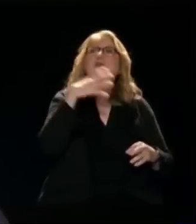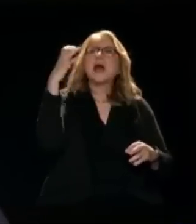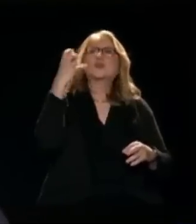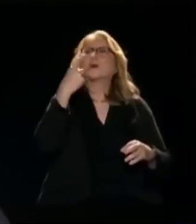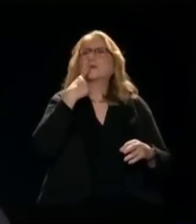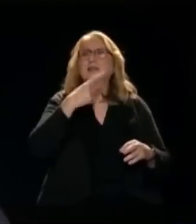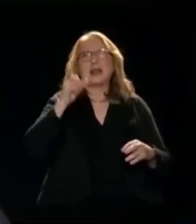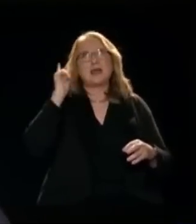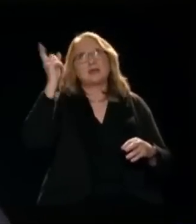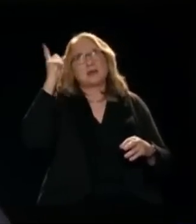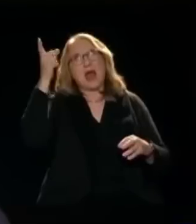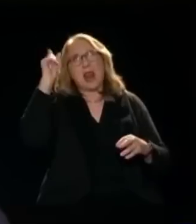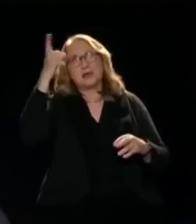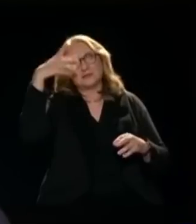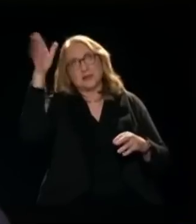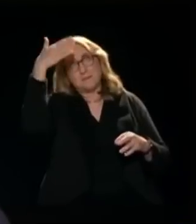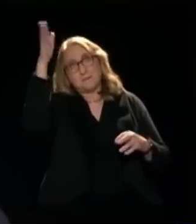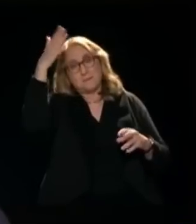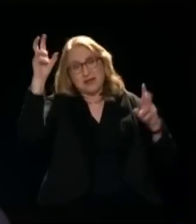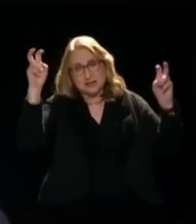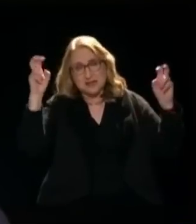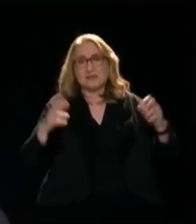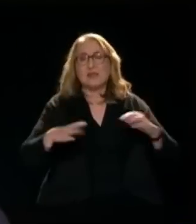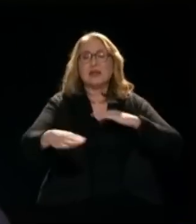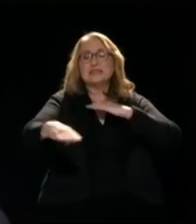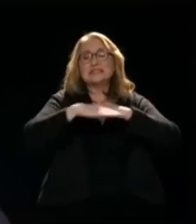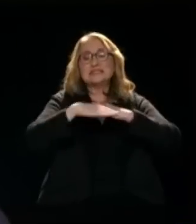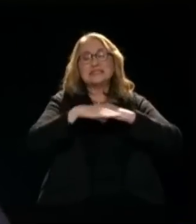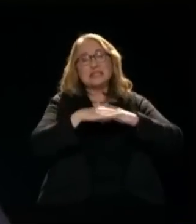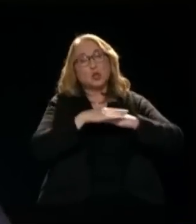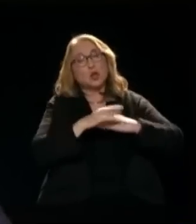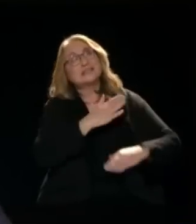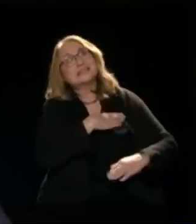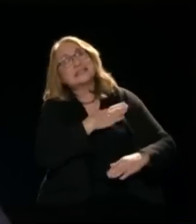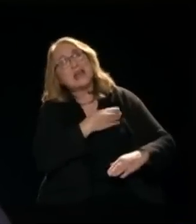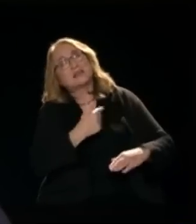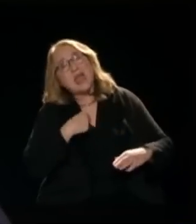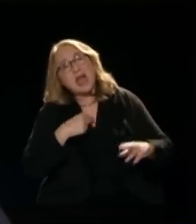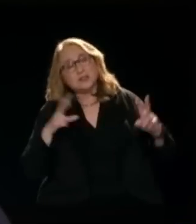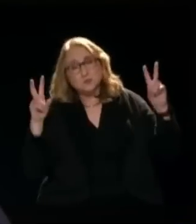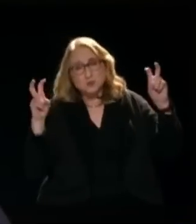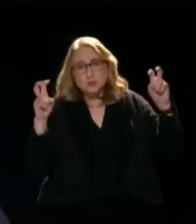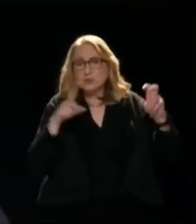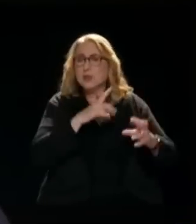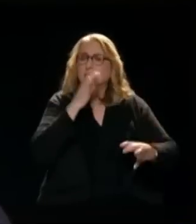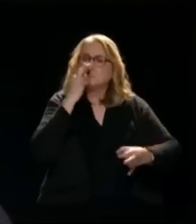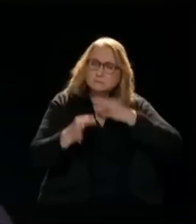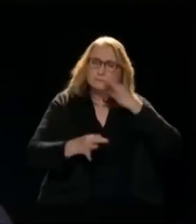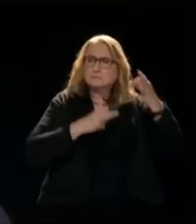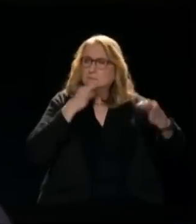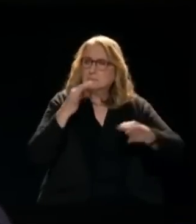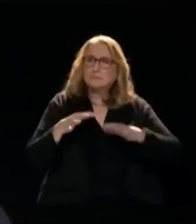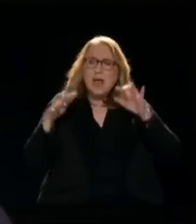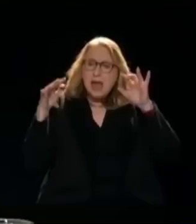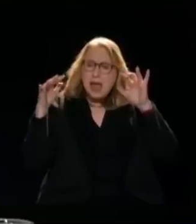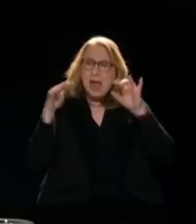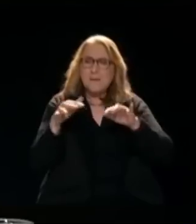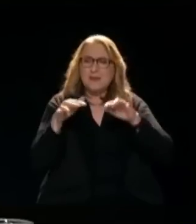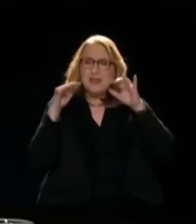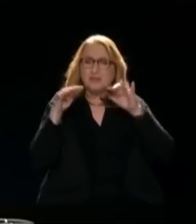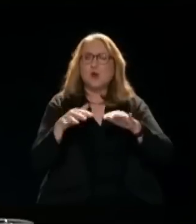κάτι τουρκο-λιβικά μνημόνια και σύμφωνα και πορεύεται με έναν επιθετικό λόγο. Όταν... Και